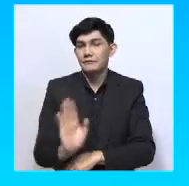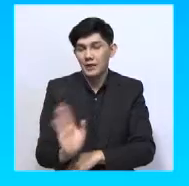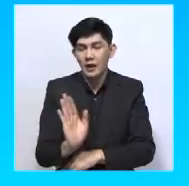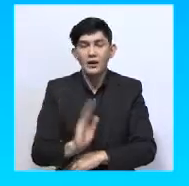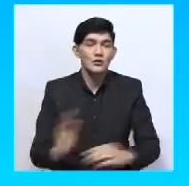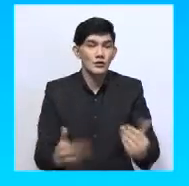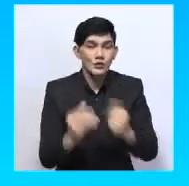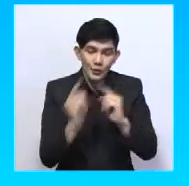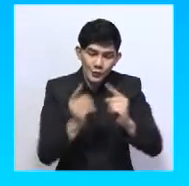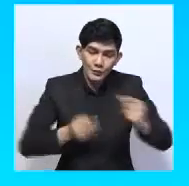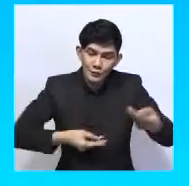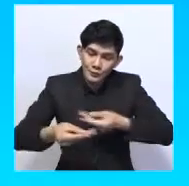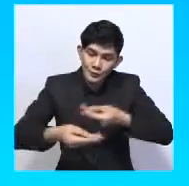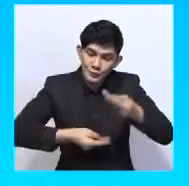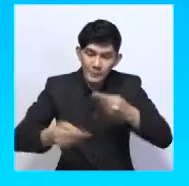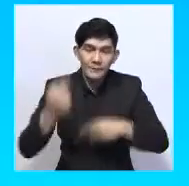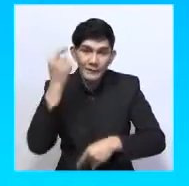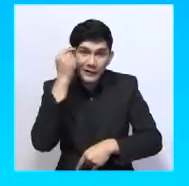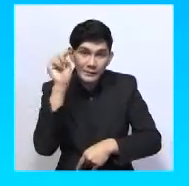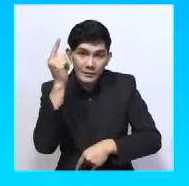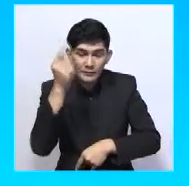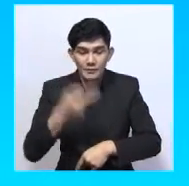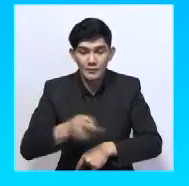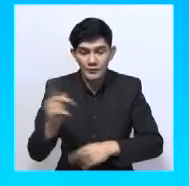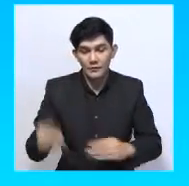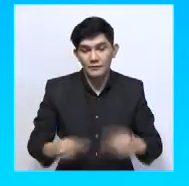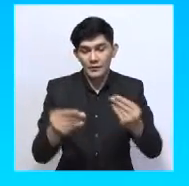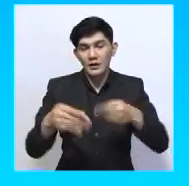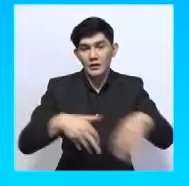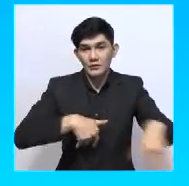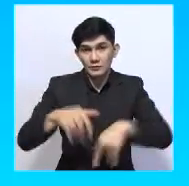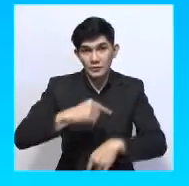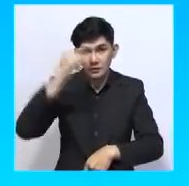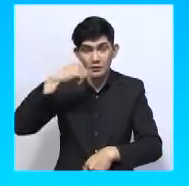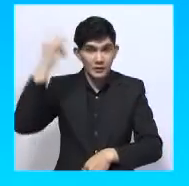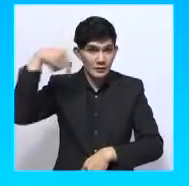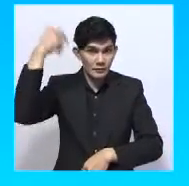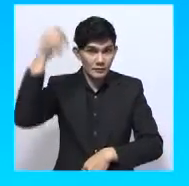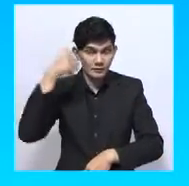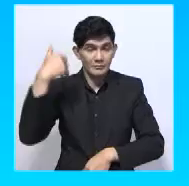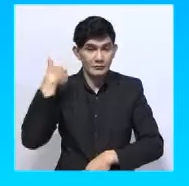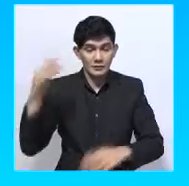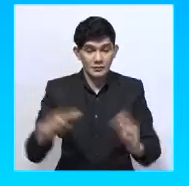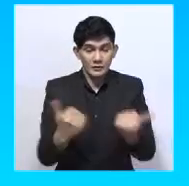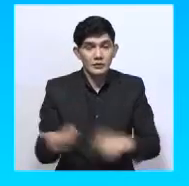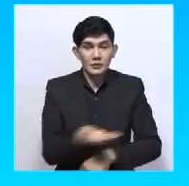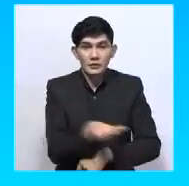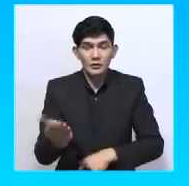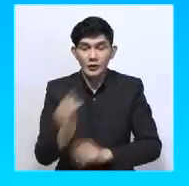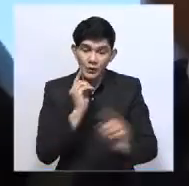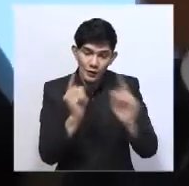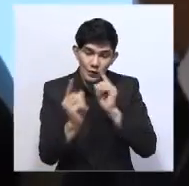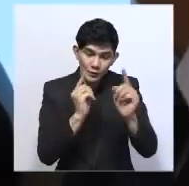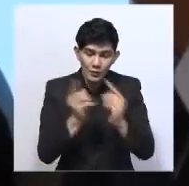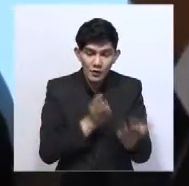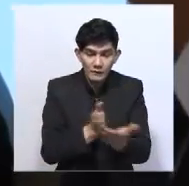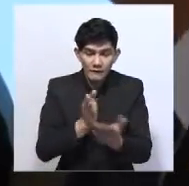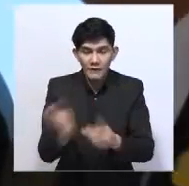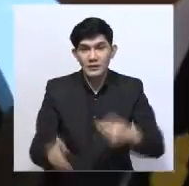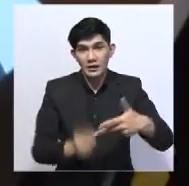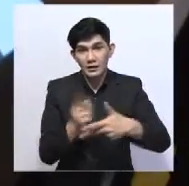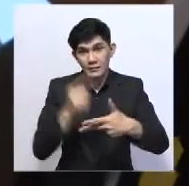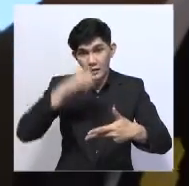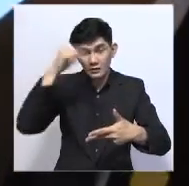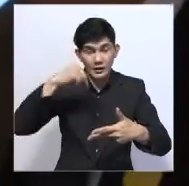ที่และต้องมีการหารืออย่างสร้างสรรค์เพื่อผลประโยชน์ของประชาชนทั้งสองประเทศอีกด้วยนะครับพร้อมขอให้เร่งการเจรจา3ฝ่ายนะ